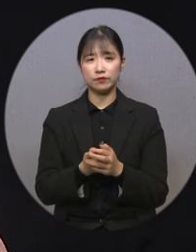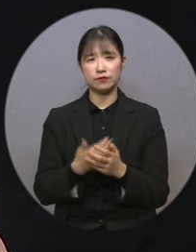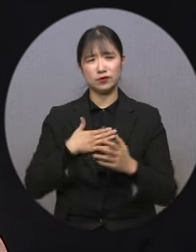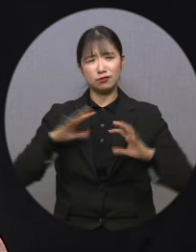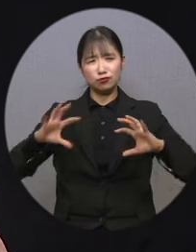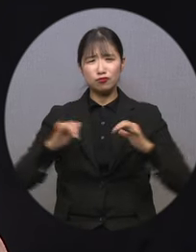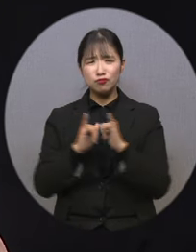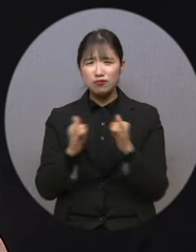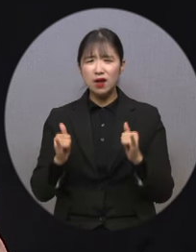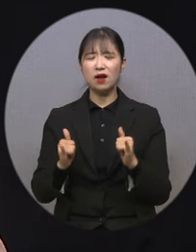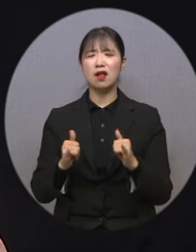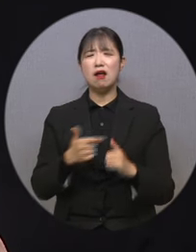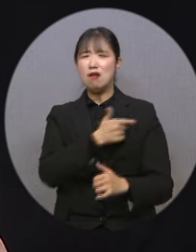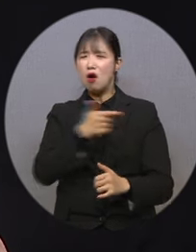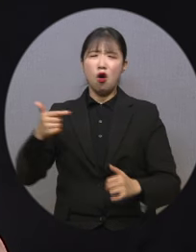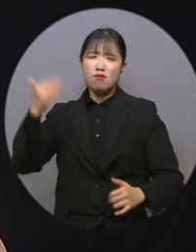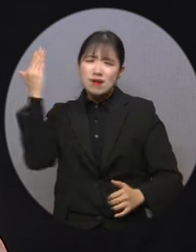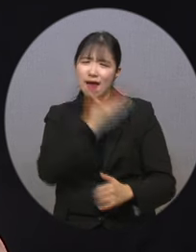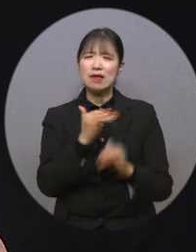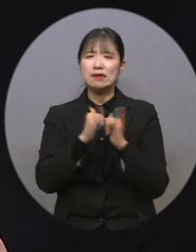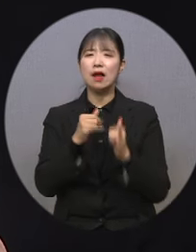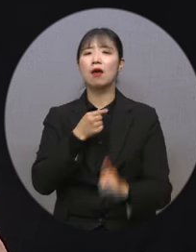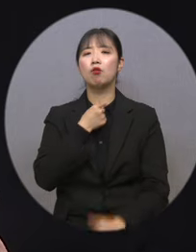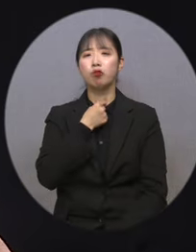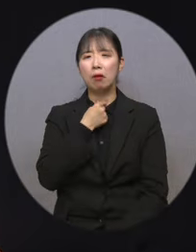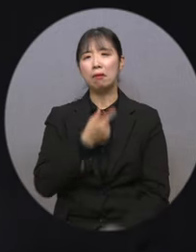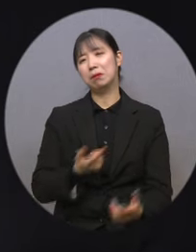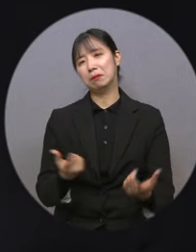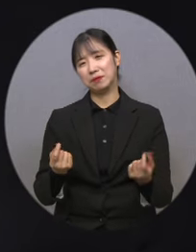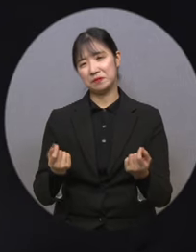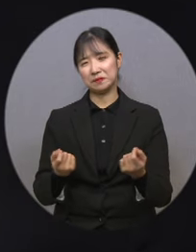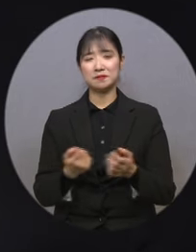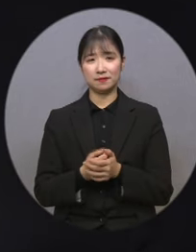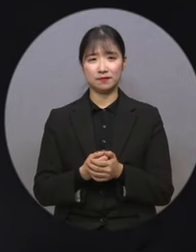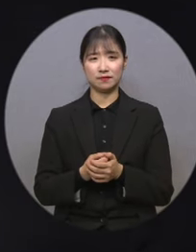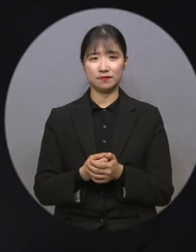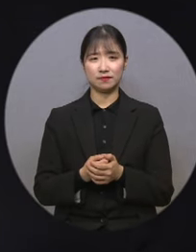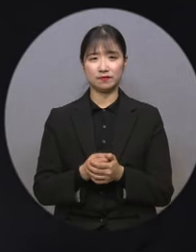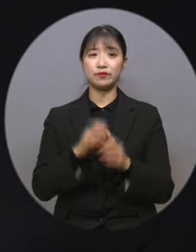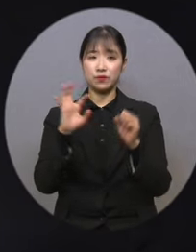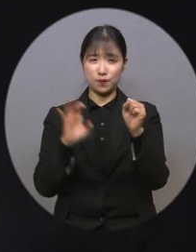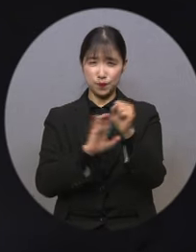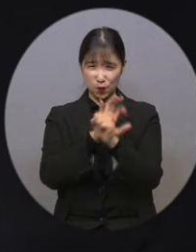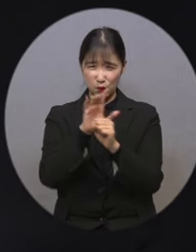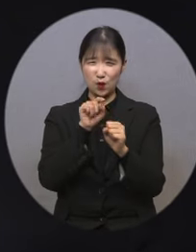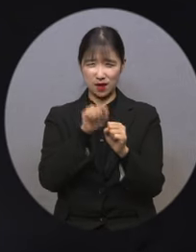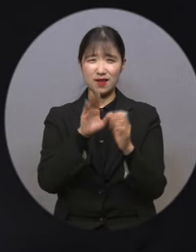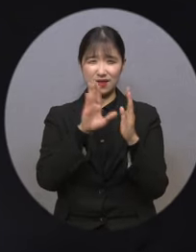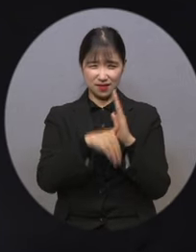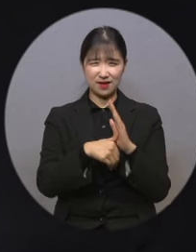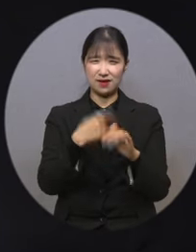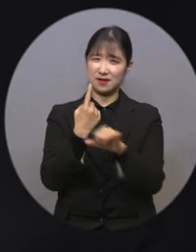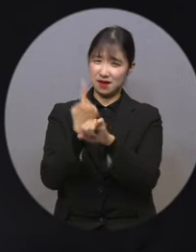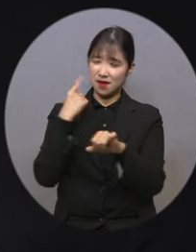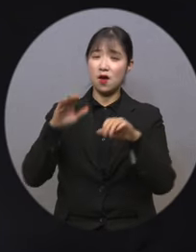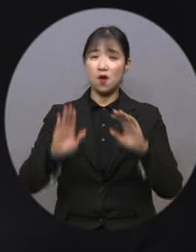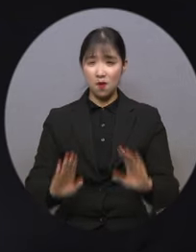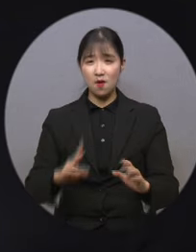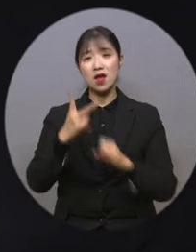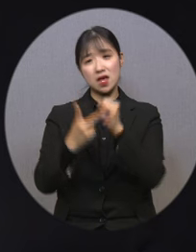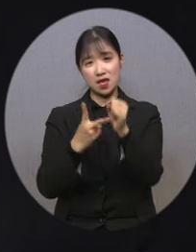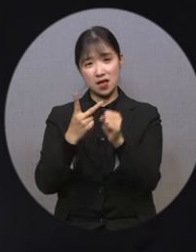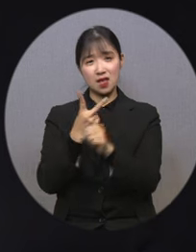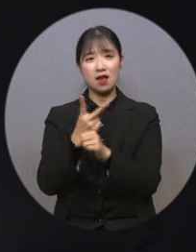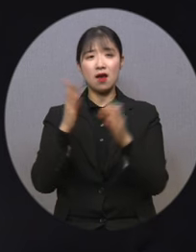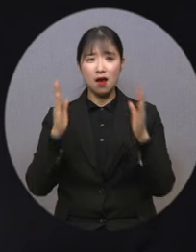너무 깨끗한 삶을 원하는 것 같아. 나는 코로나 위기 때 작년 금년 2년간